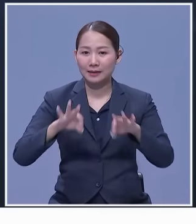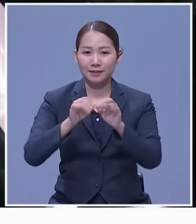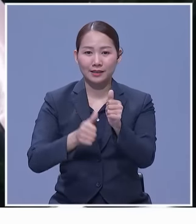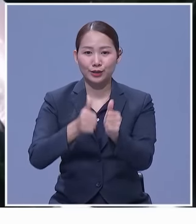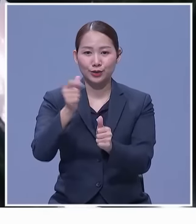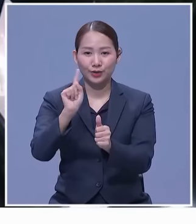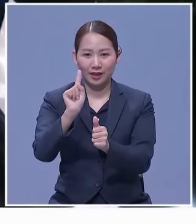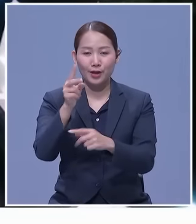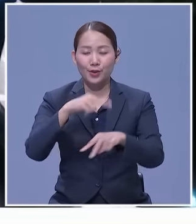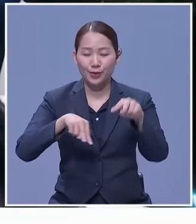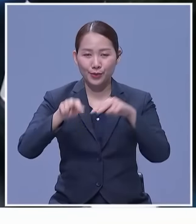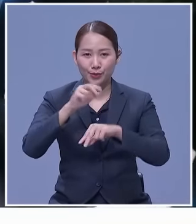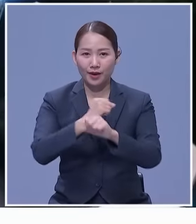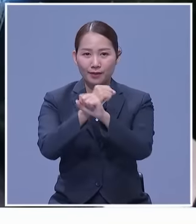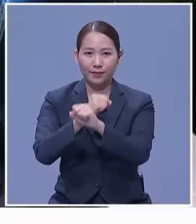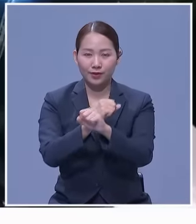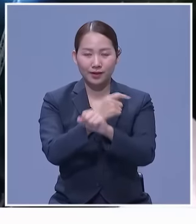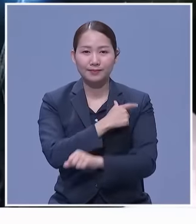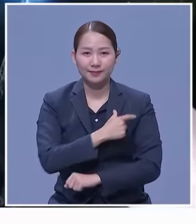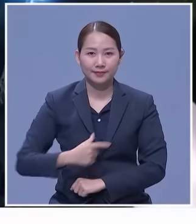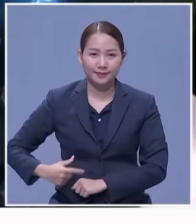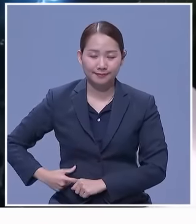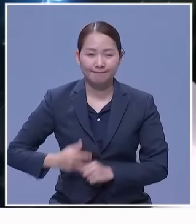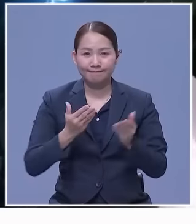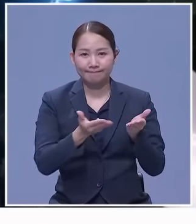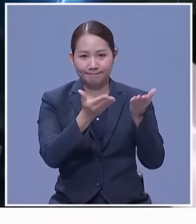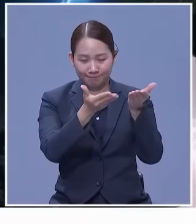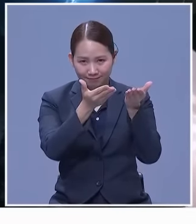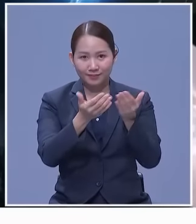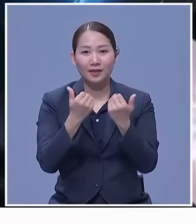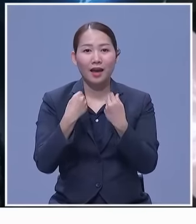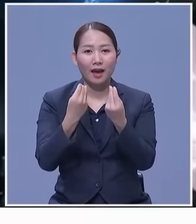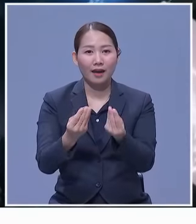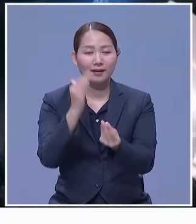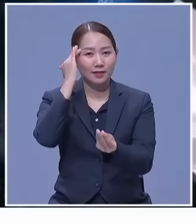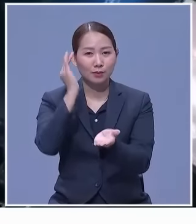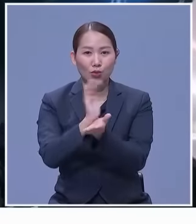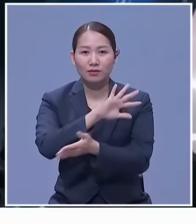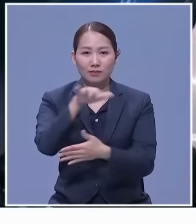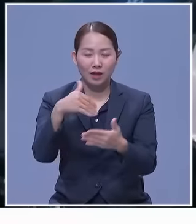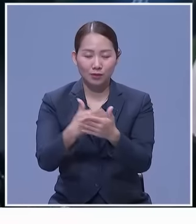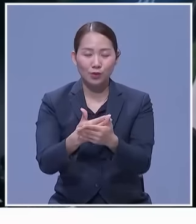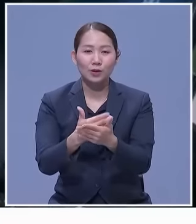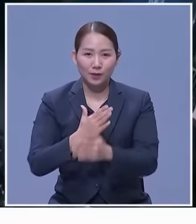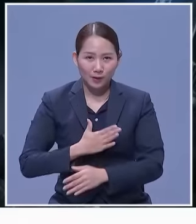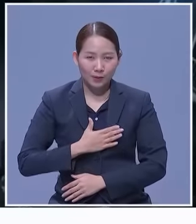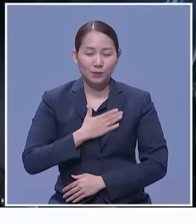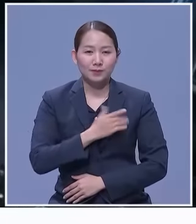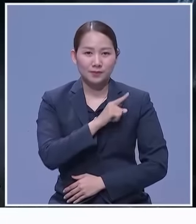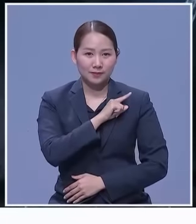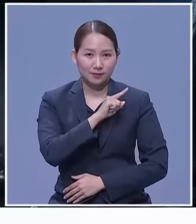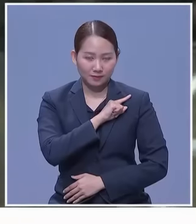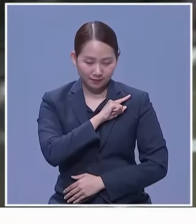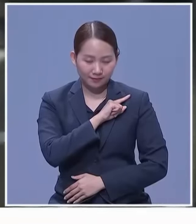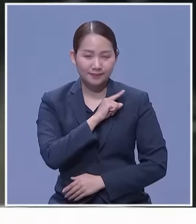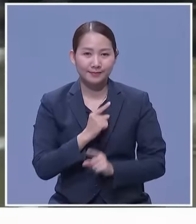ถาบันพระมหากษัตริย์ขอให้ตำรวจทุกนายได้ภาคภูมิใจในการปฏิบัติหน้าที่ตามรอยพระยุคลบาทในฐานะ